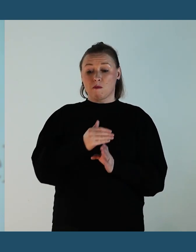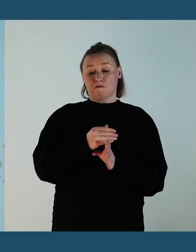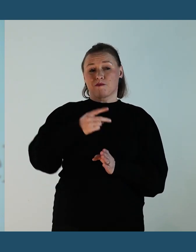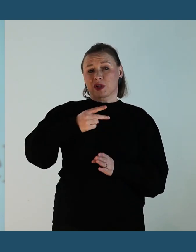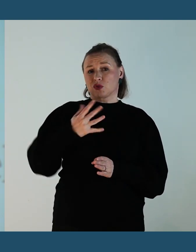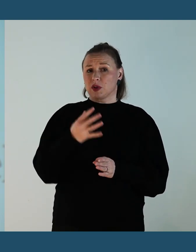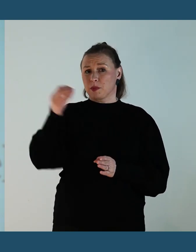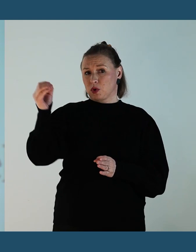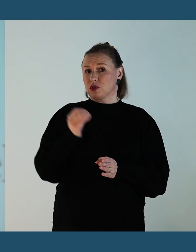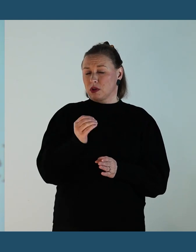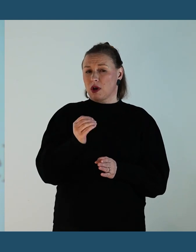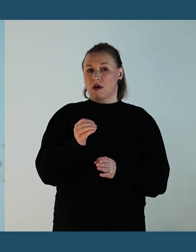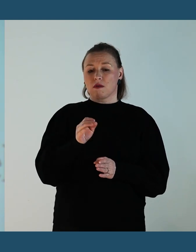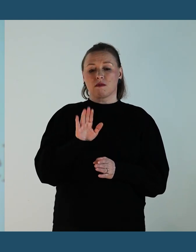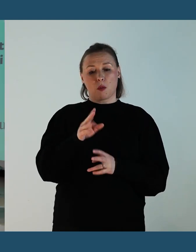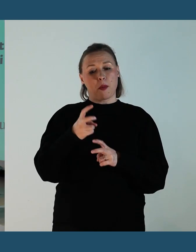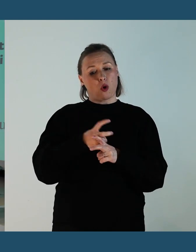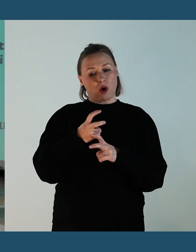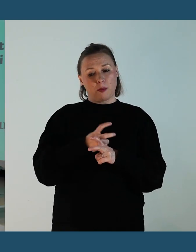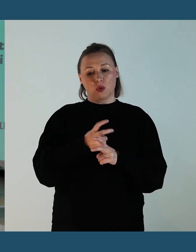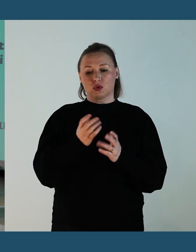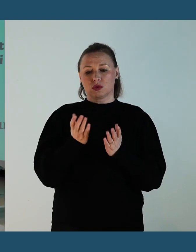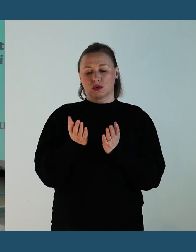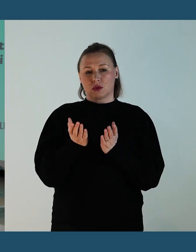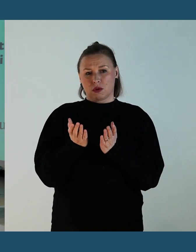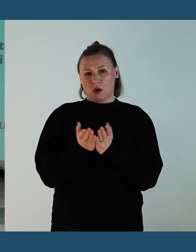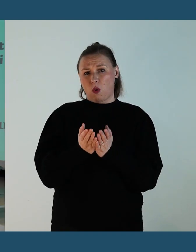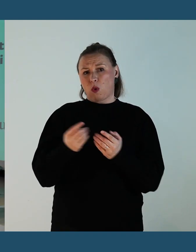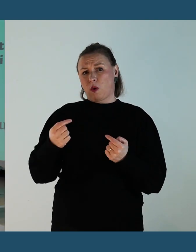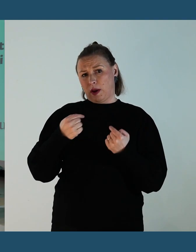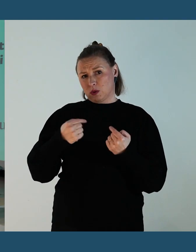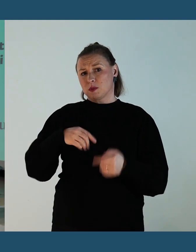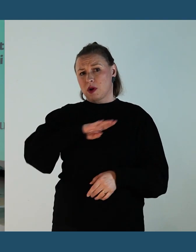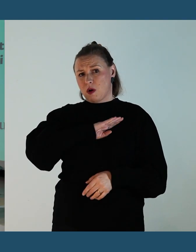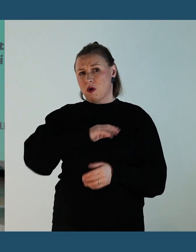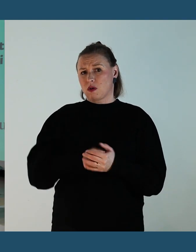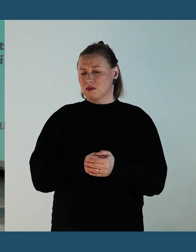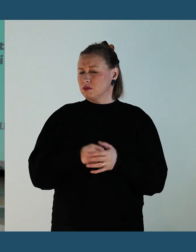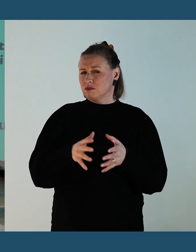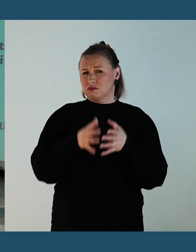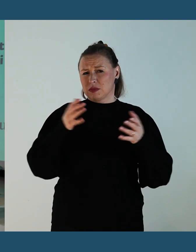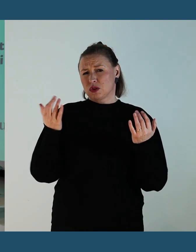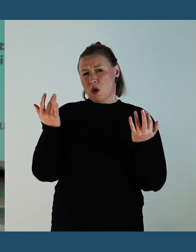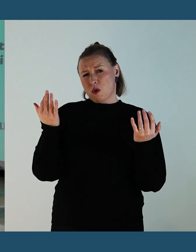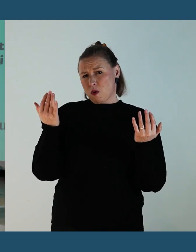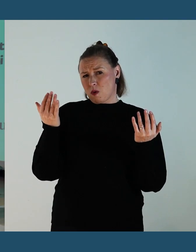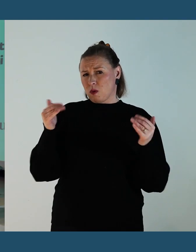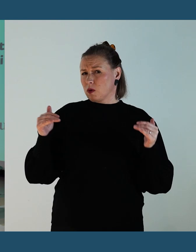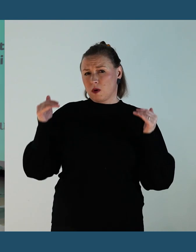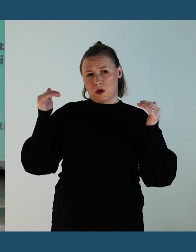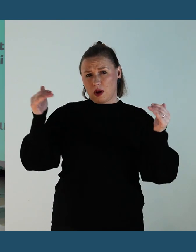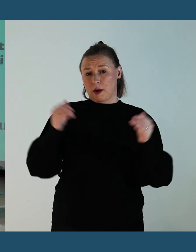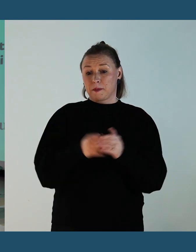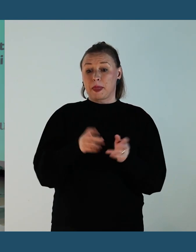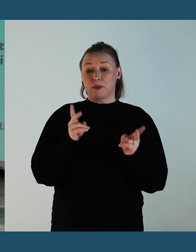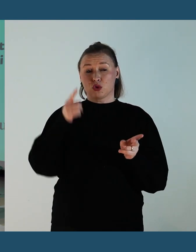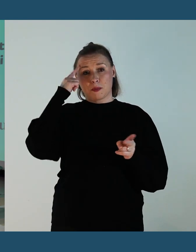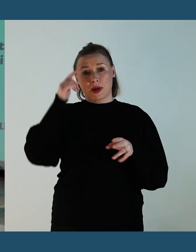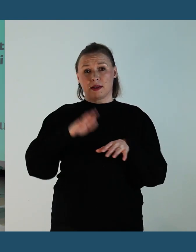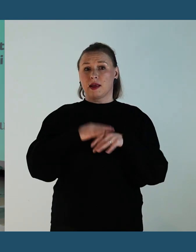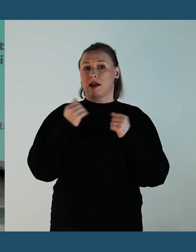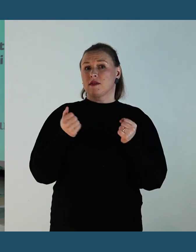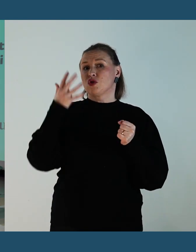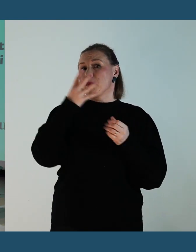25% kokee koulukiusaamista, ja se on iso luku. Ja se on monesti myöskin mielenterveys- ja päihdeongelmien taustalla.